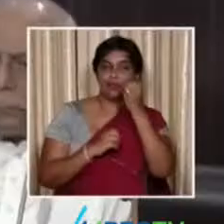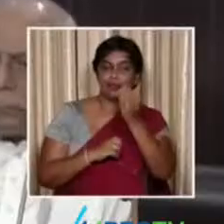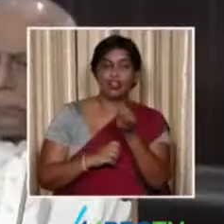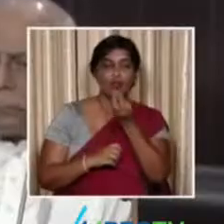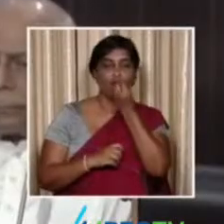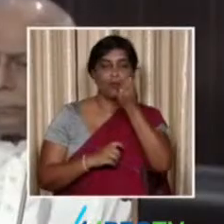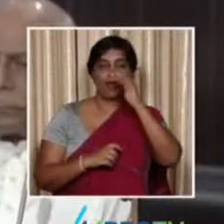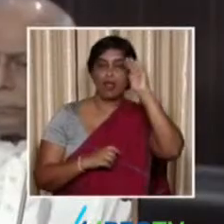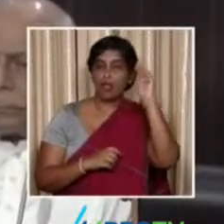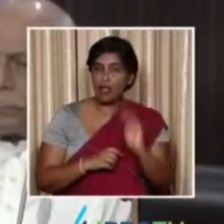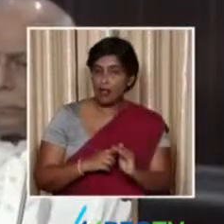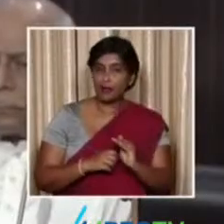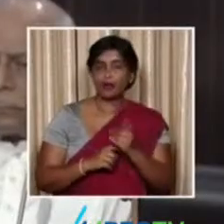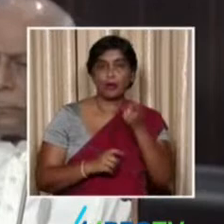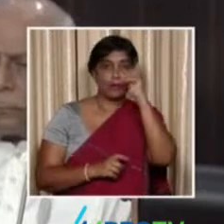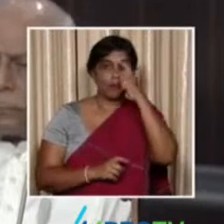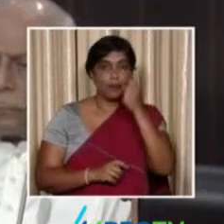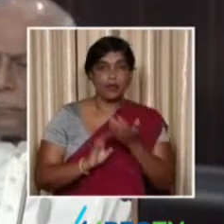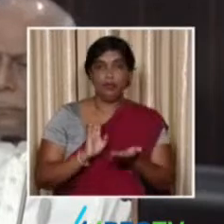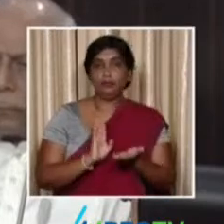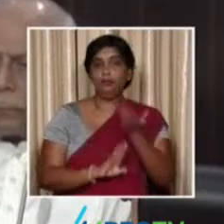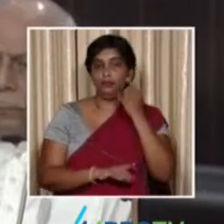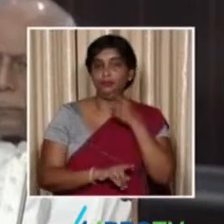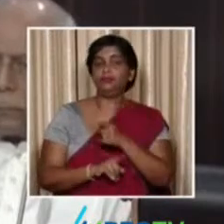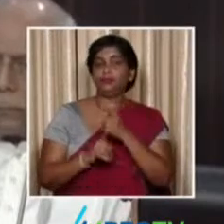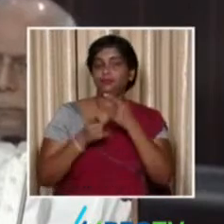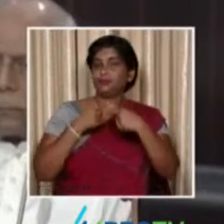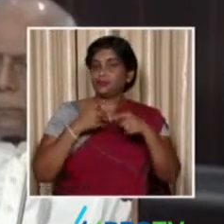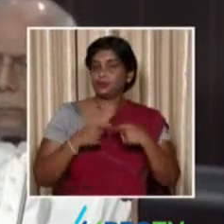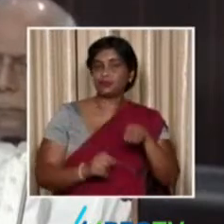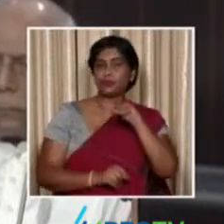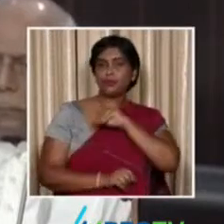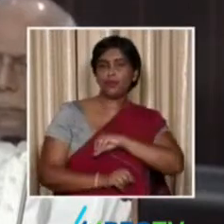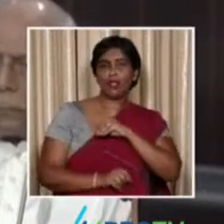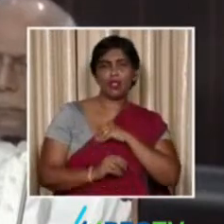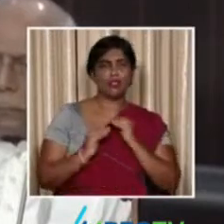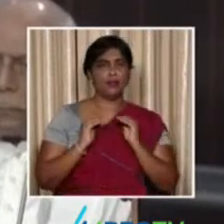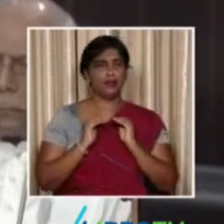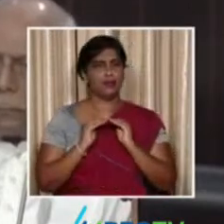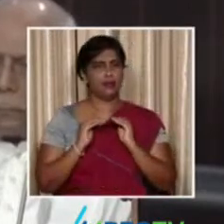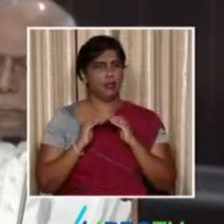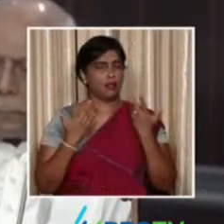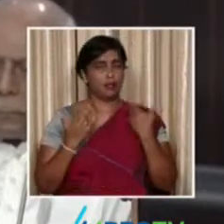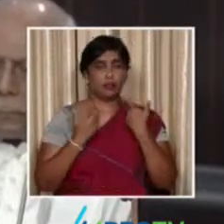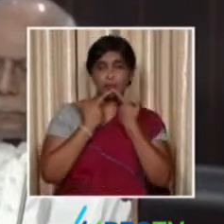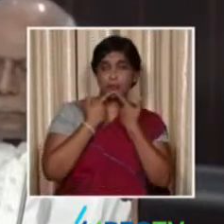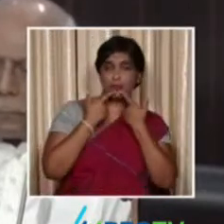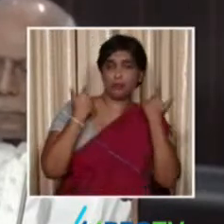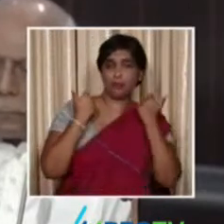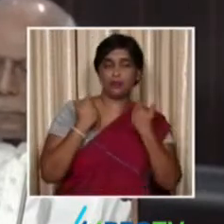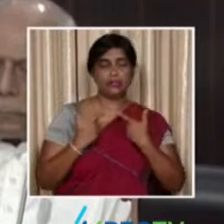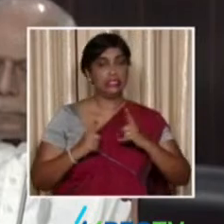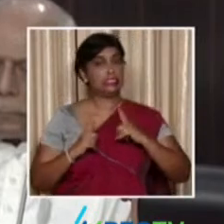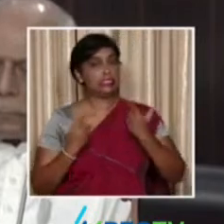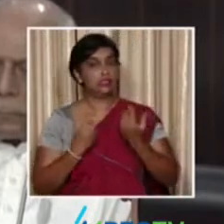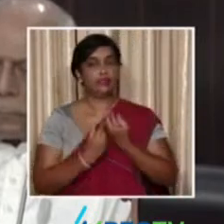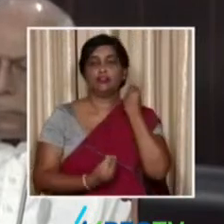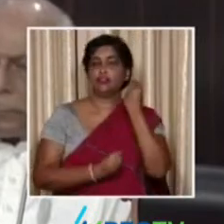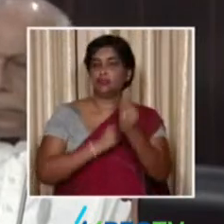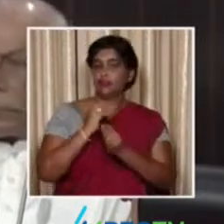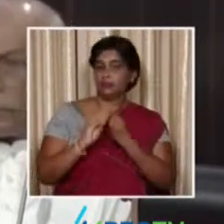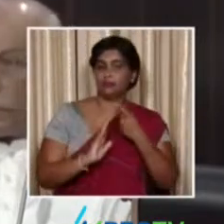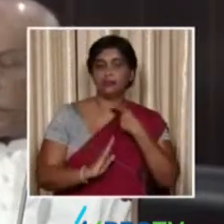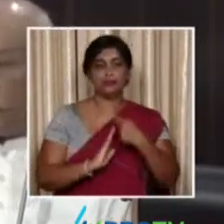අඩු කිරීම වැඩි පඩි ඔන්න ඔය වගේ ආදායමට නොගැලපෙන සාටෝප උදාර ජීවිත ගත කරන්න අපි